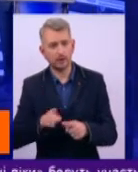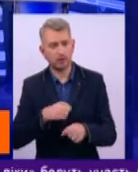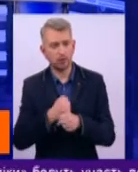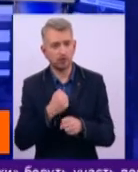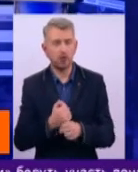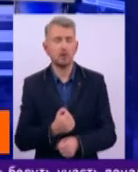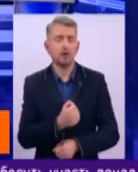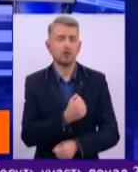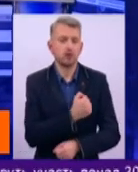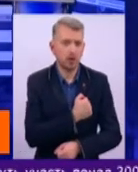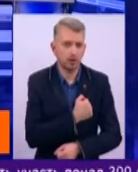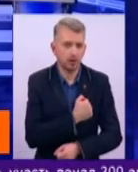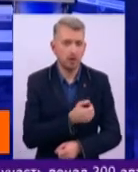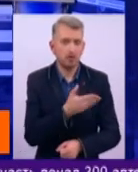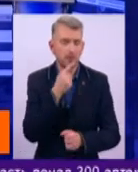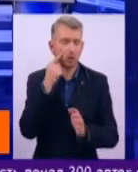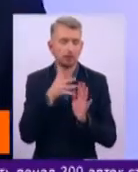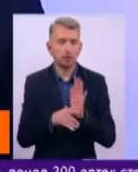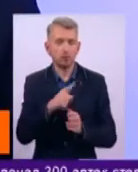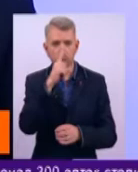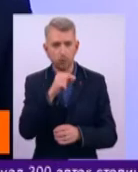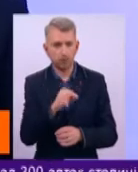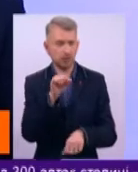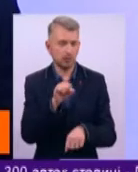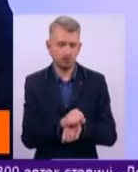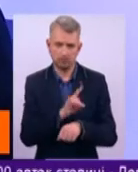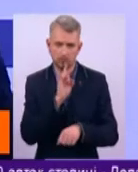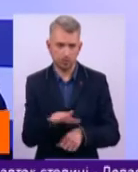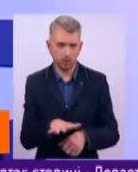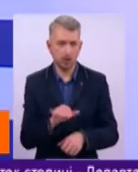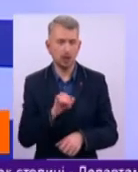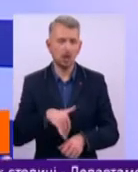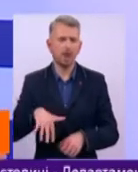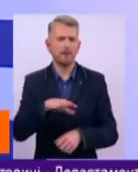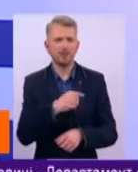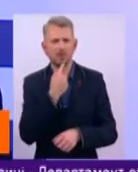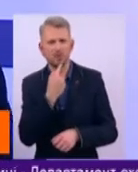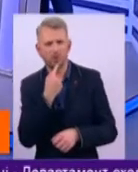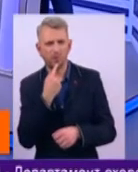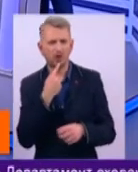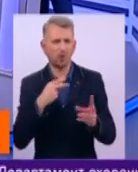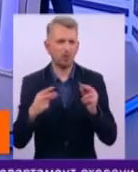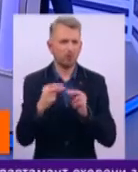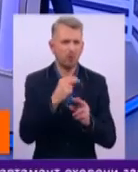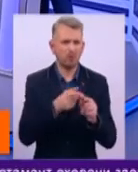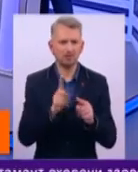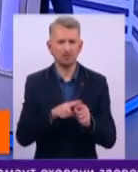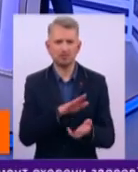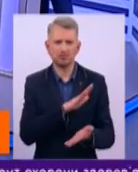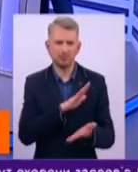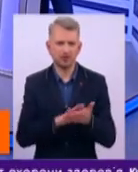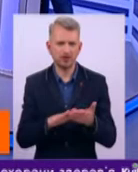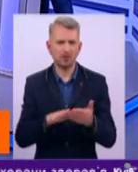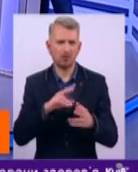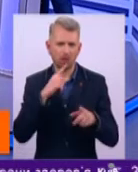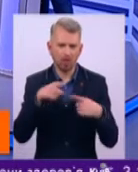На жаль, ми розуміємо, що Путін не зупиниться. І всі спроби, всі розмови – це просто лише забалакати